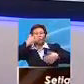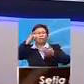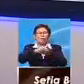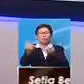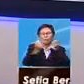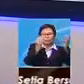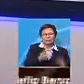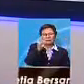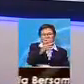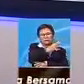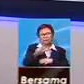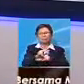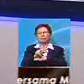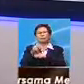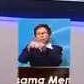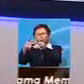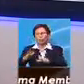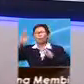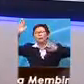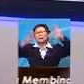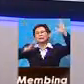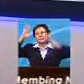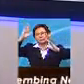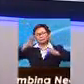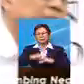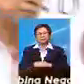teksi dan pengguna perkhidmatan teksi negara